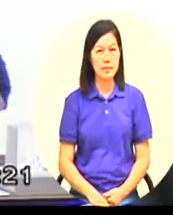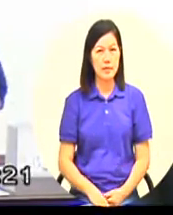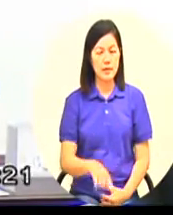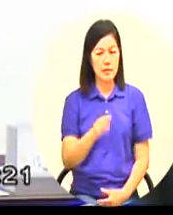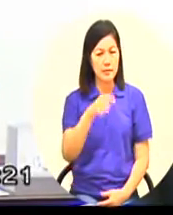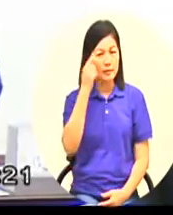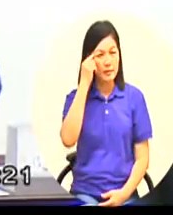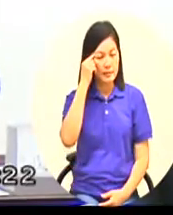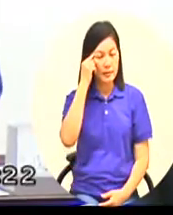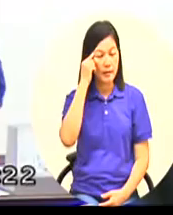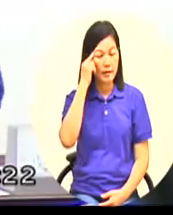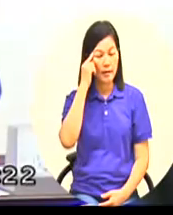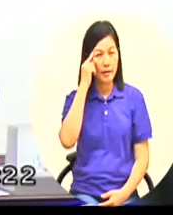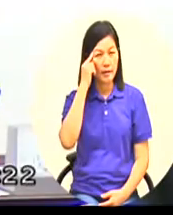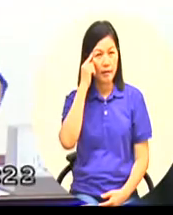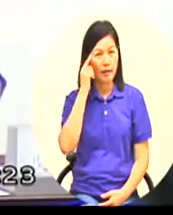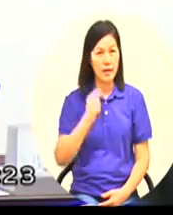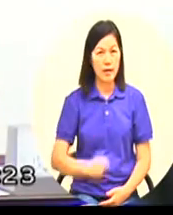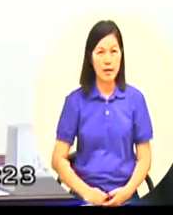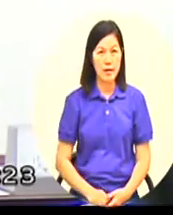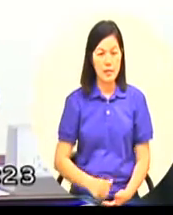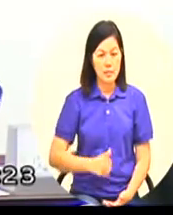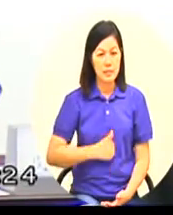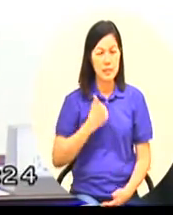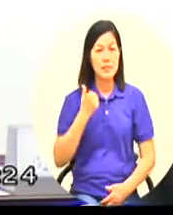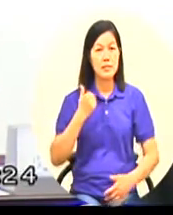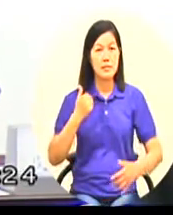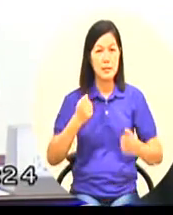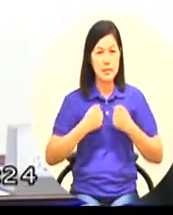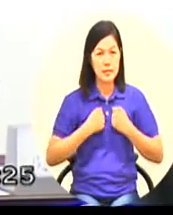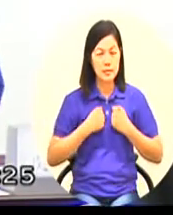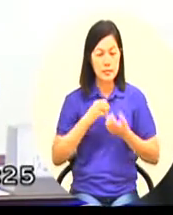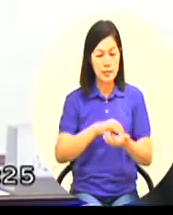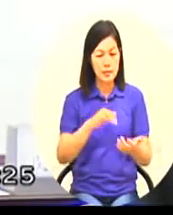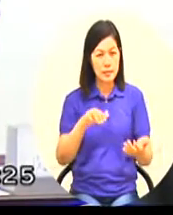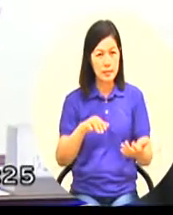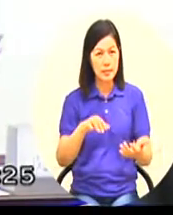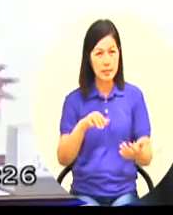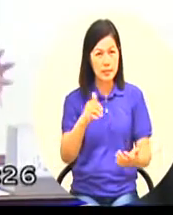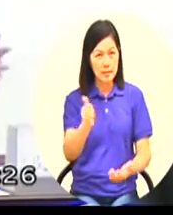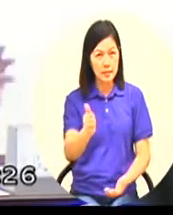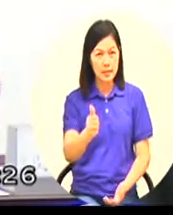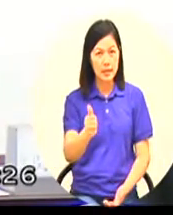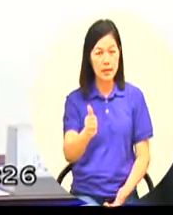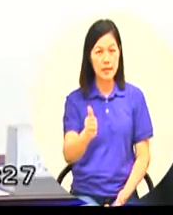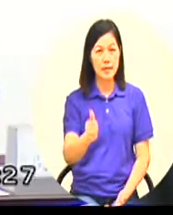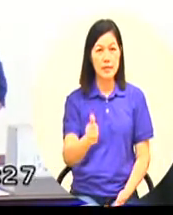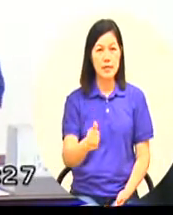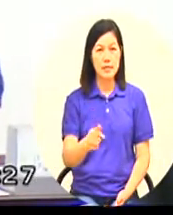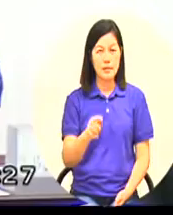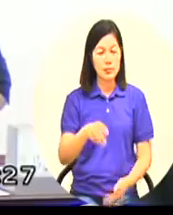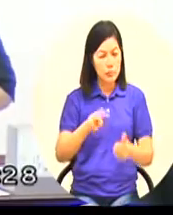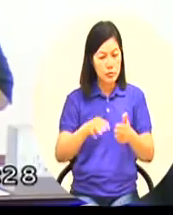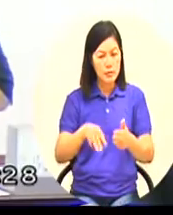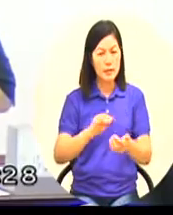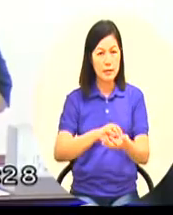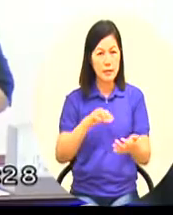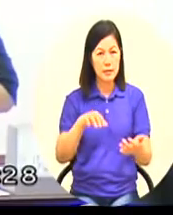你认为？实习医师、住院医师开始的，我们开始在训练的这一批医师，